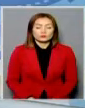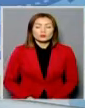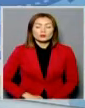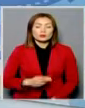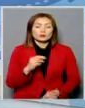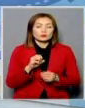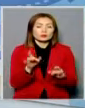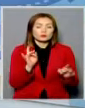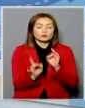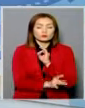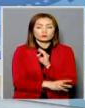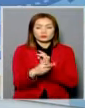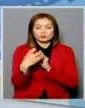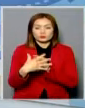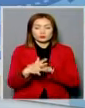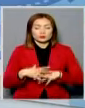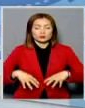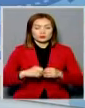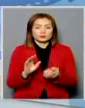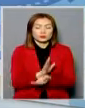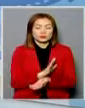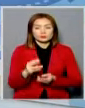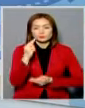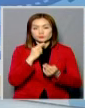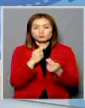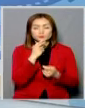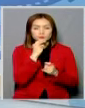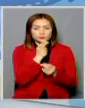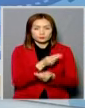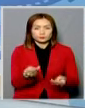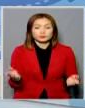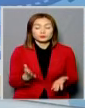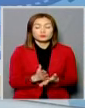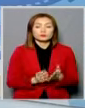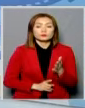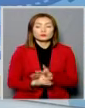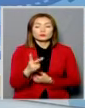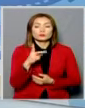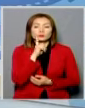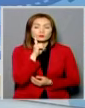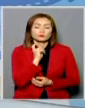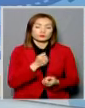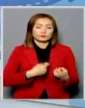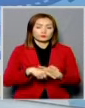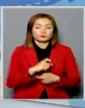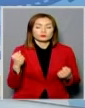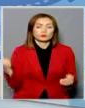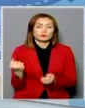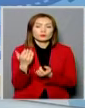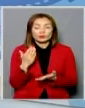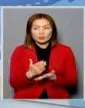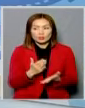Әлеуметтік аз қамтылған 250-ден аса отбасыға тегін азық-түлік себеттері таратылды. Игі бастамаға еріктілер мен кәсіпкерлер қолдау